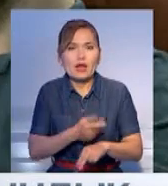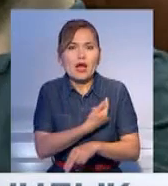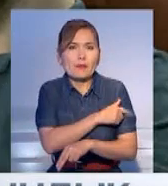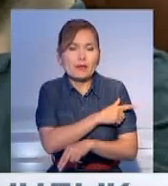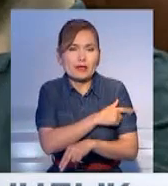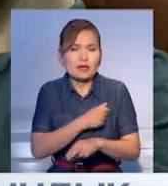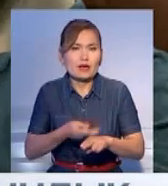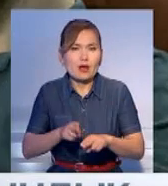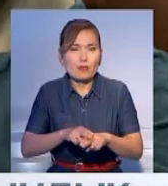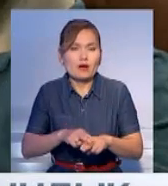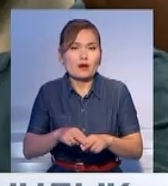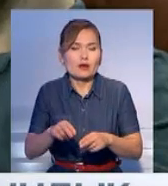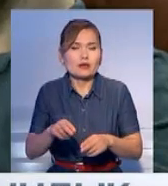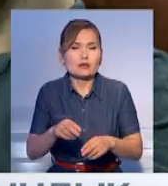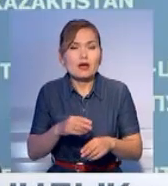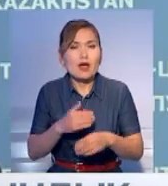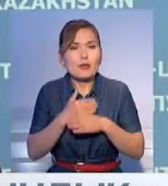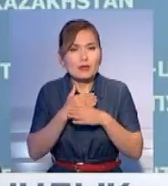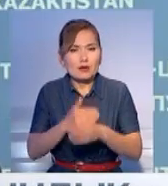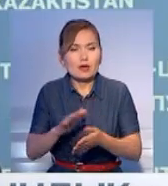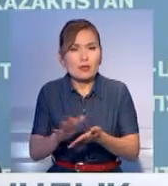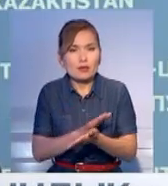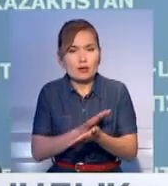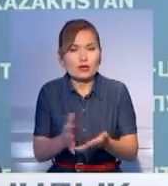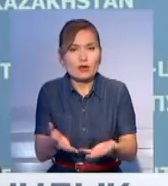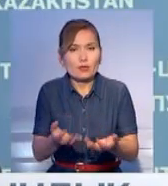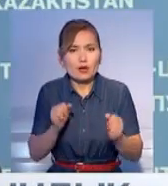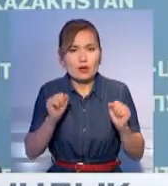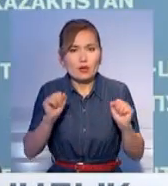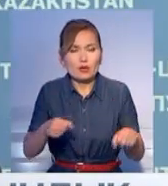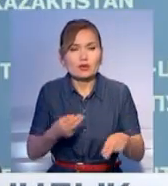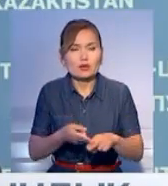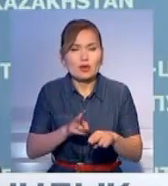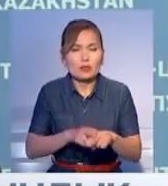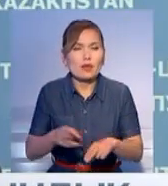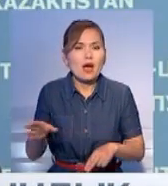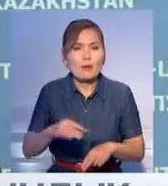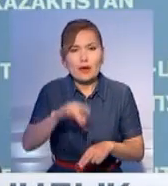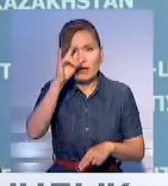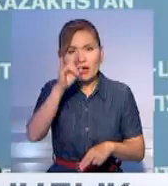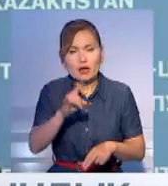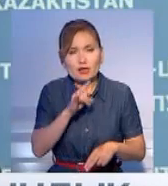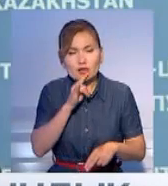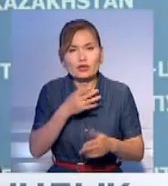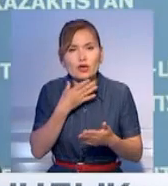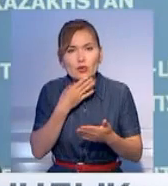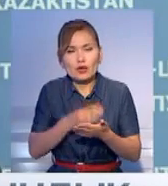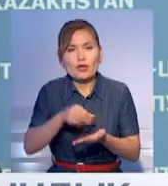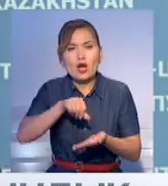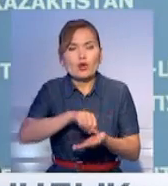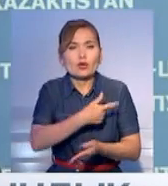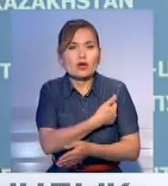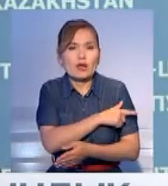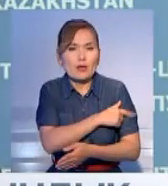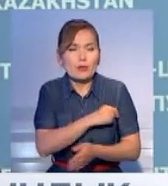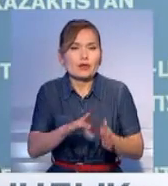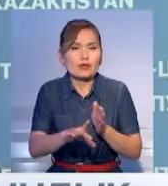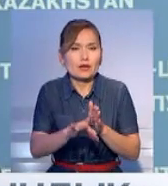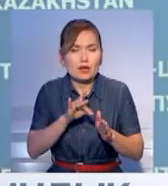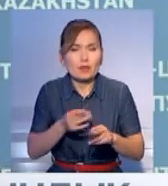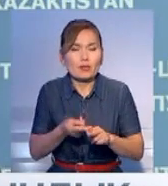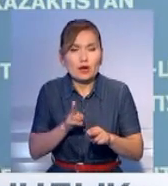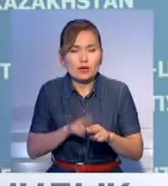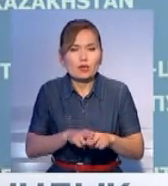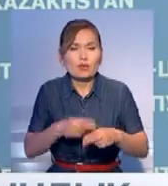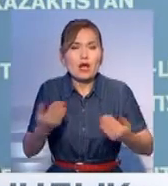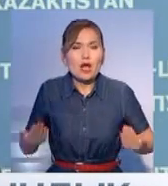медициналық санитарлық көмекті тегін ала алады. Яғни кепілдендірілген көлем негізінде барлық қазақстандықтар өзінің учаскелік дәрігерін таңдап, тұрғылықты